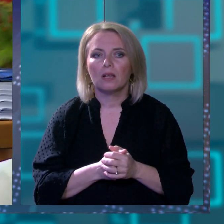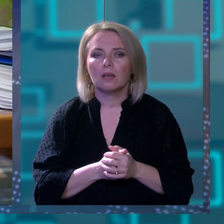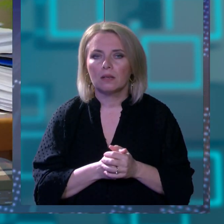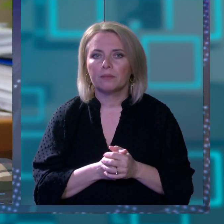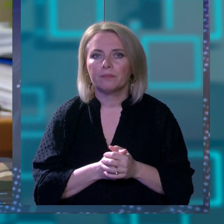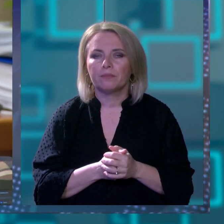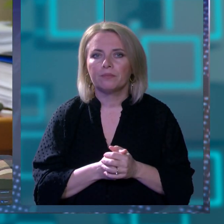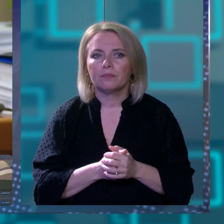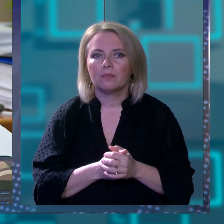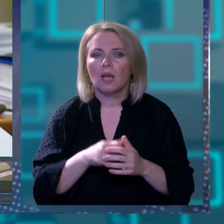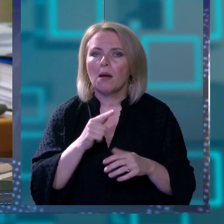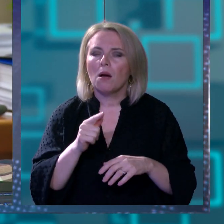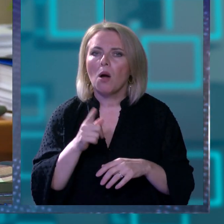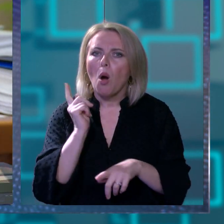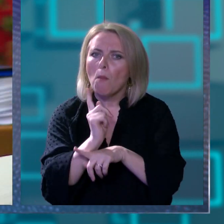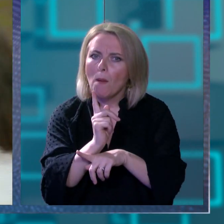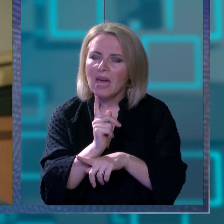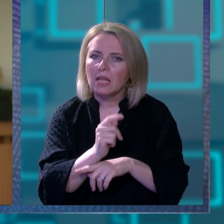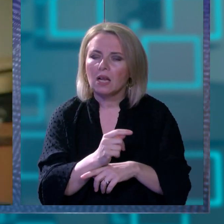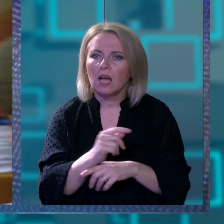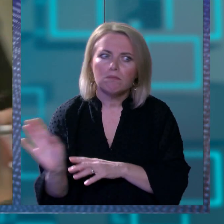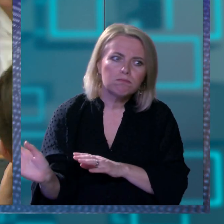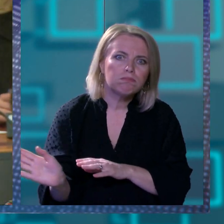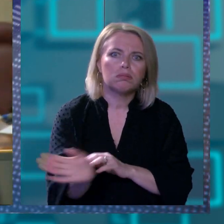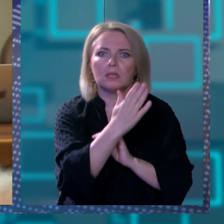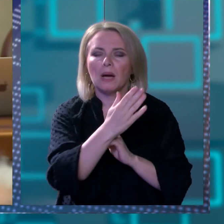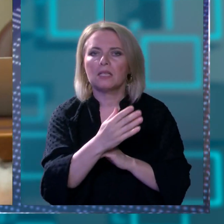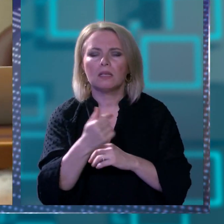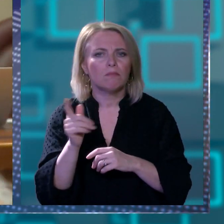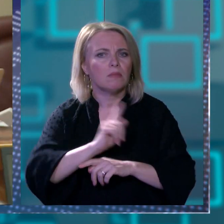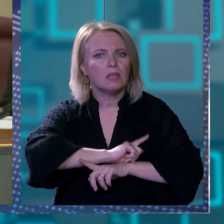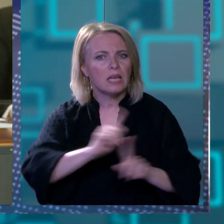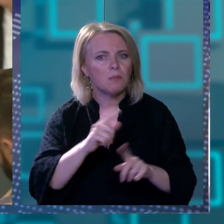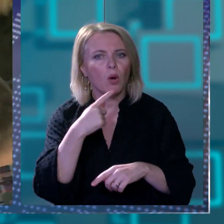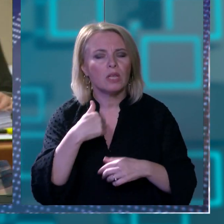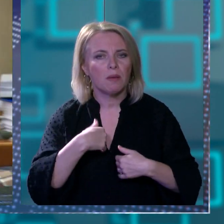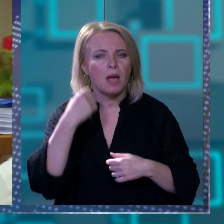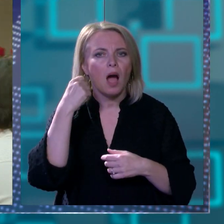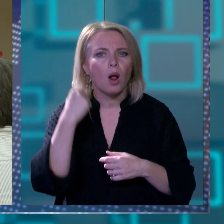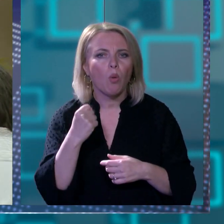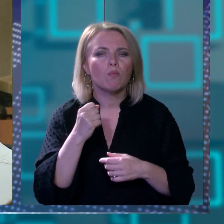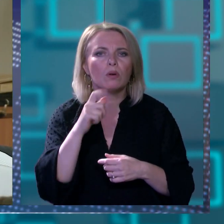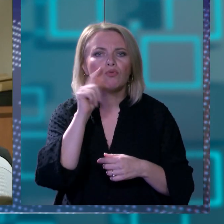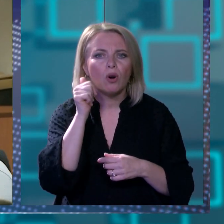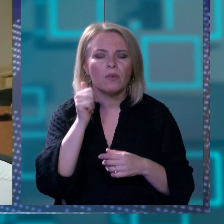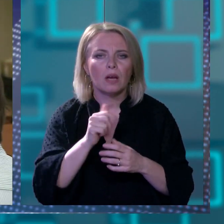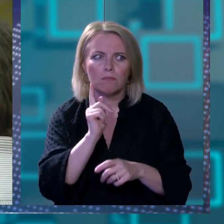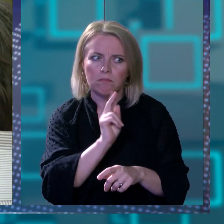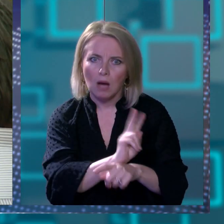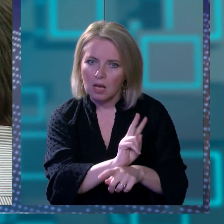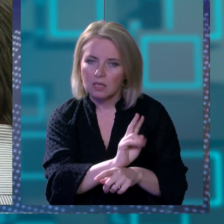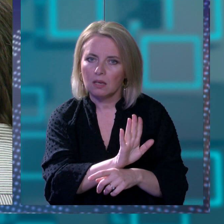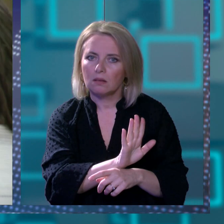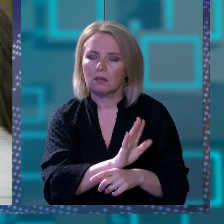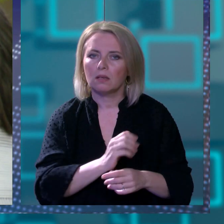Da, naravno, ali ga opomenite, prije istirajte ga vanka, neće o meni govoriti da sam glup čovjek. Pazi malo,